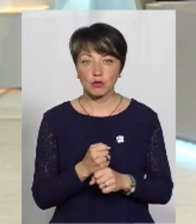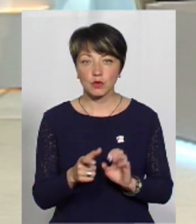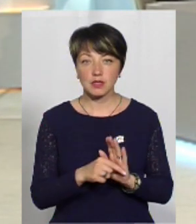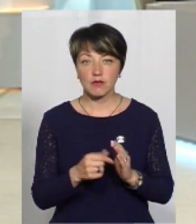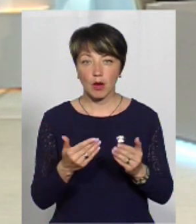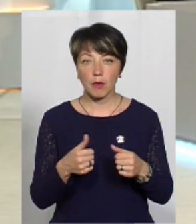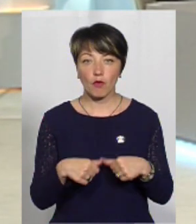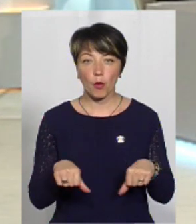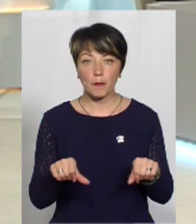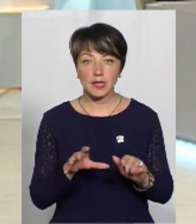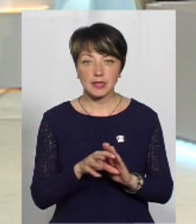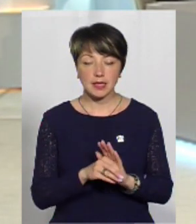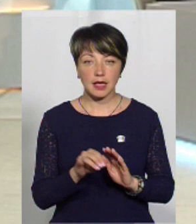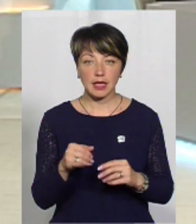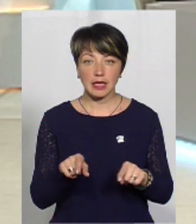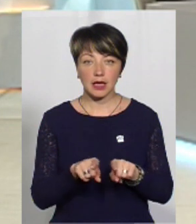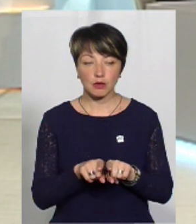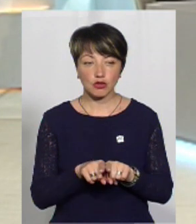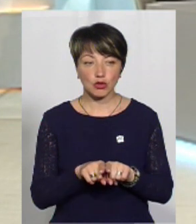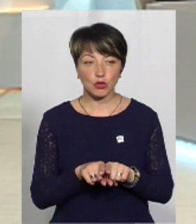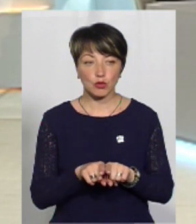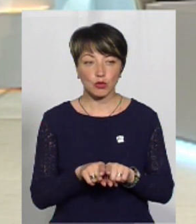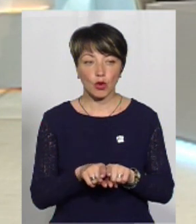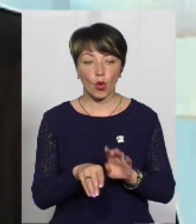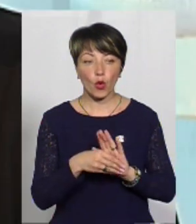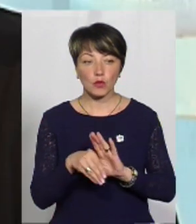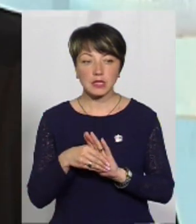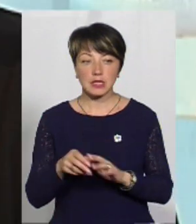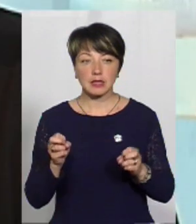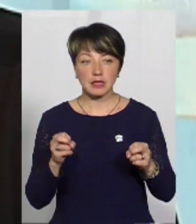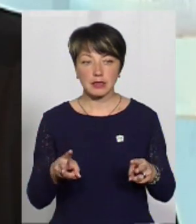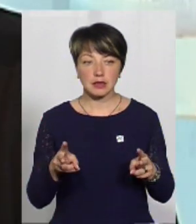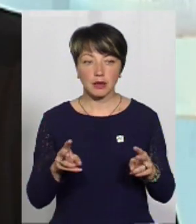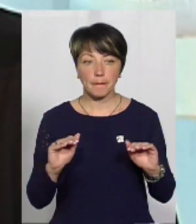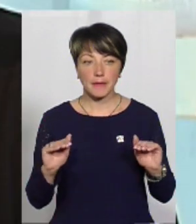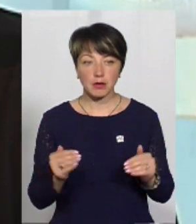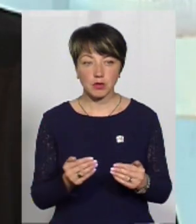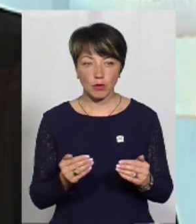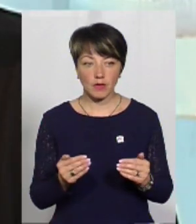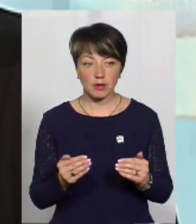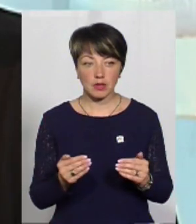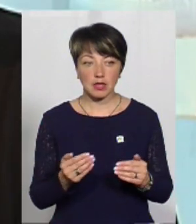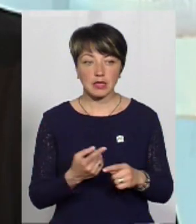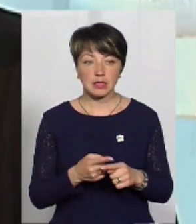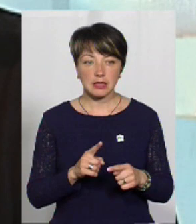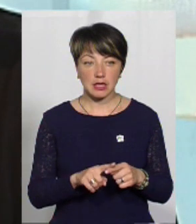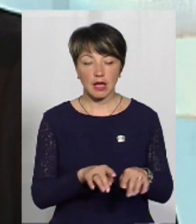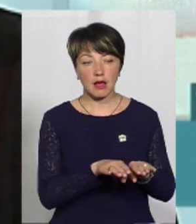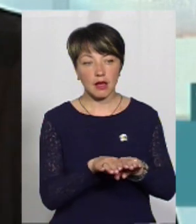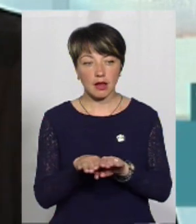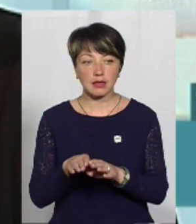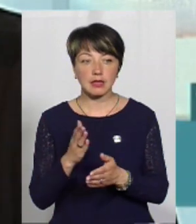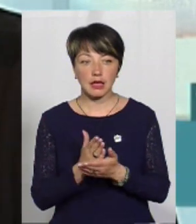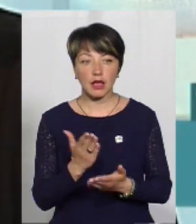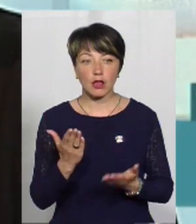працює з вами і в комісіях, і таким чином корупційні ризики мінімізовані. Це рейтинг